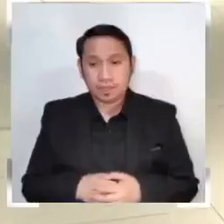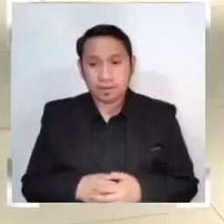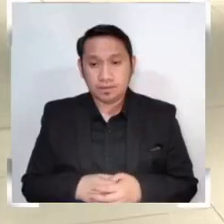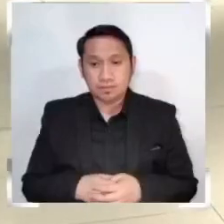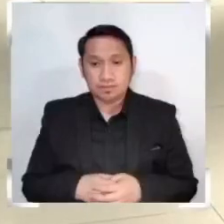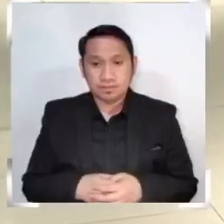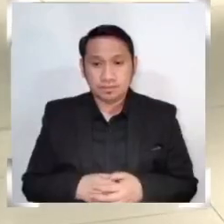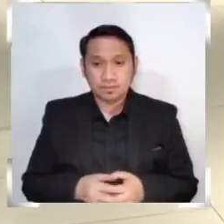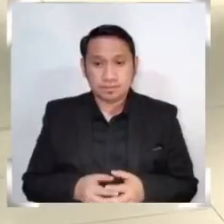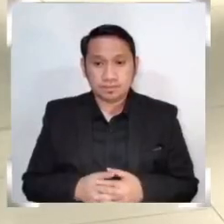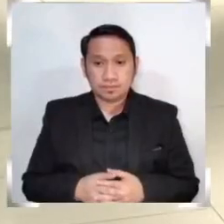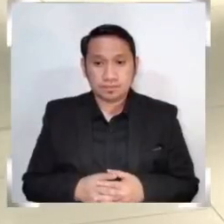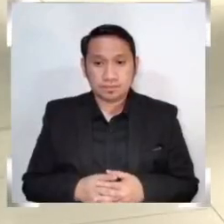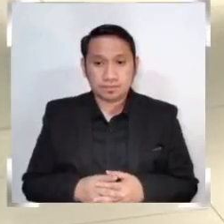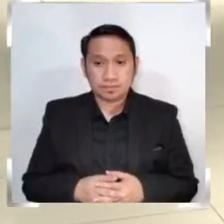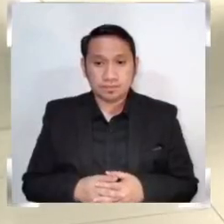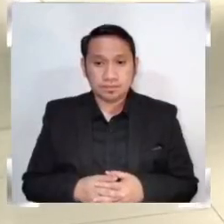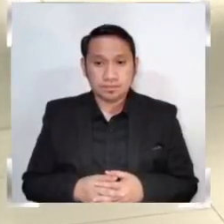Nico?